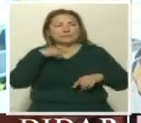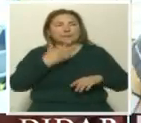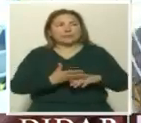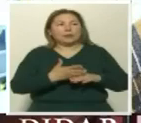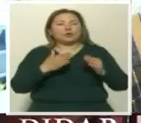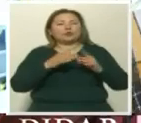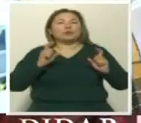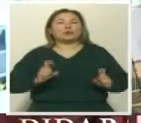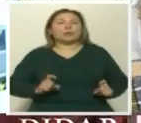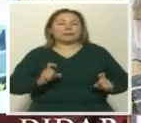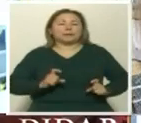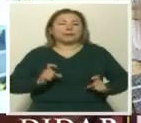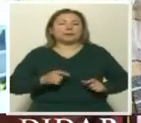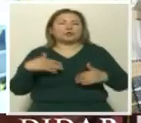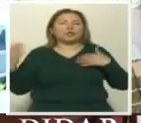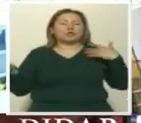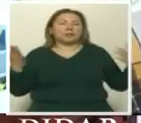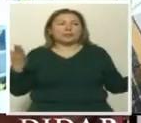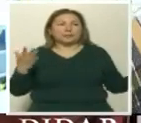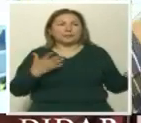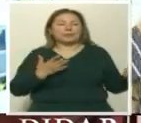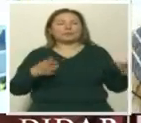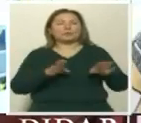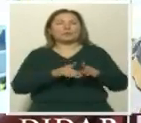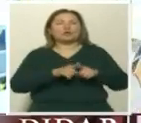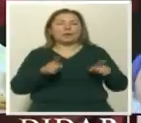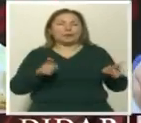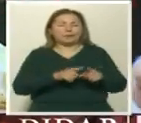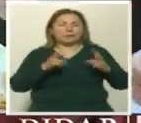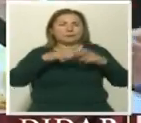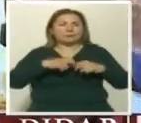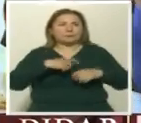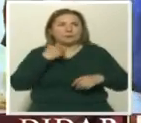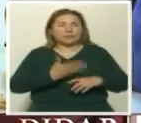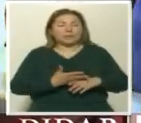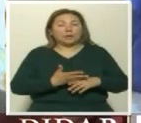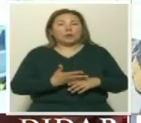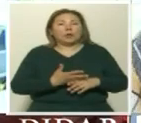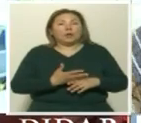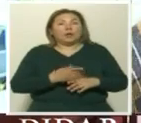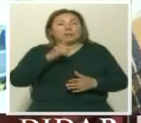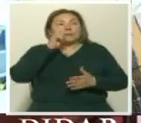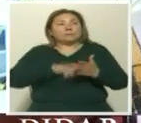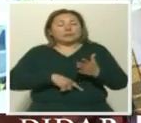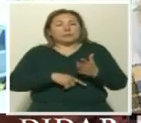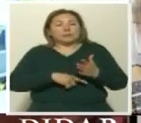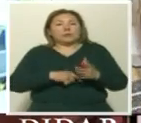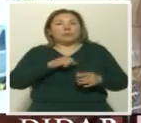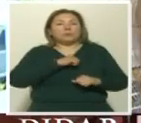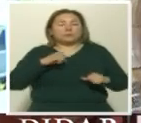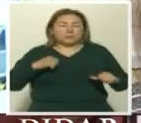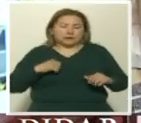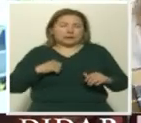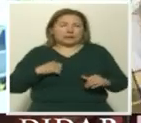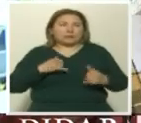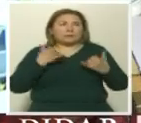үйде отырғаннан кейін олар деген жан-жақты дамуына осындай шаралардың болғаны көмектесіп жатыр. Бір жағынан өздеріне деген сенімділіктері өздеріне деген